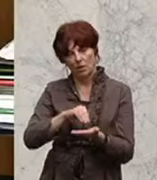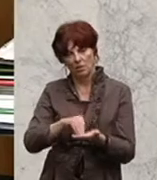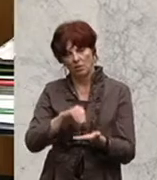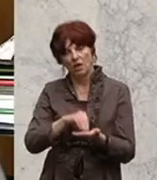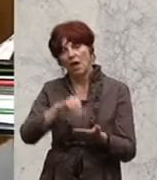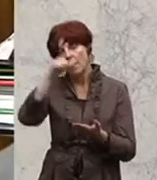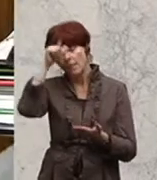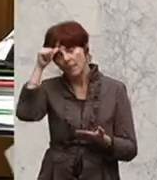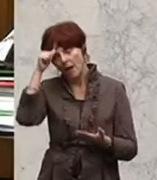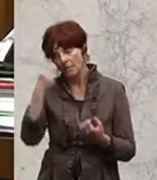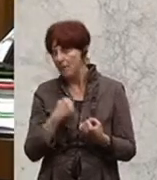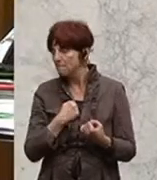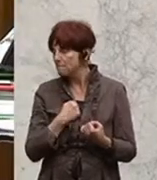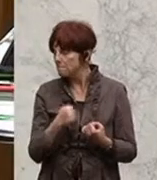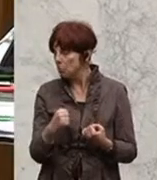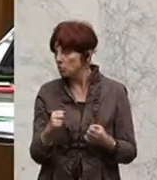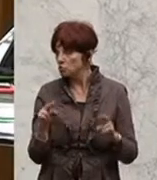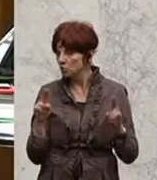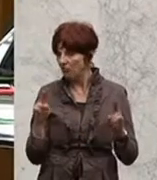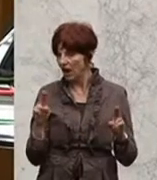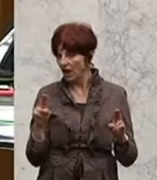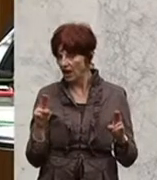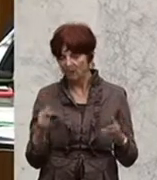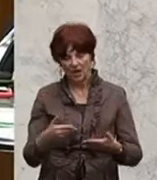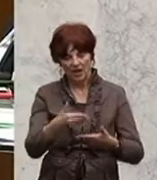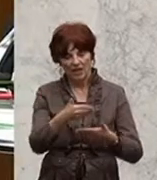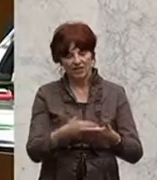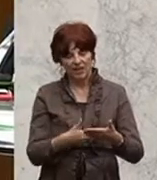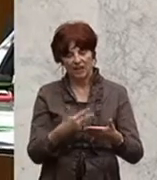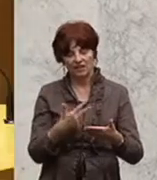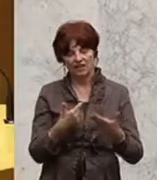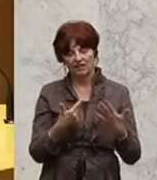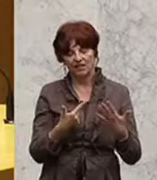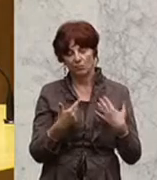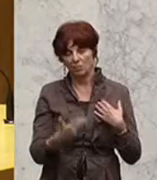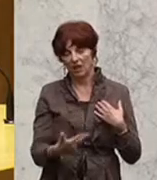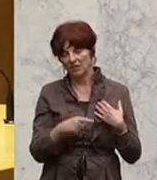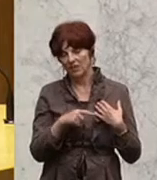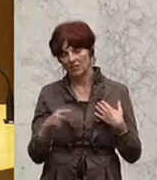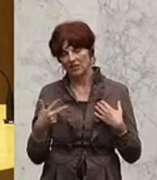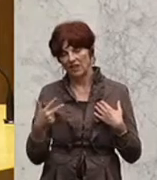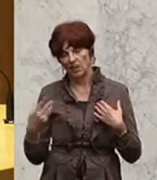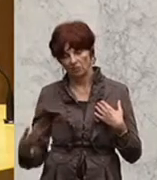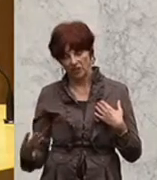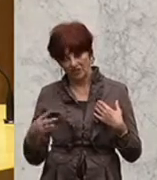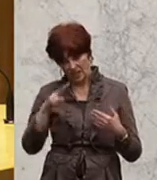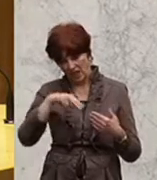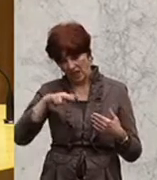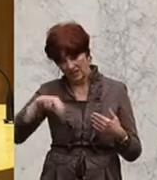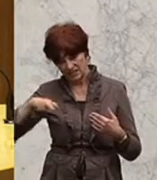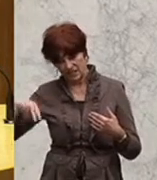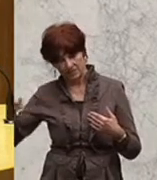Herren, lesen wir ganz konkret die Seiten 37 bis 43. Und gestern hat der Kollege